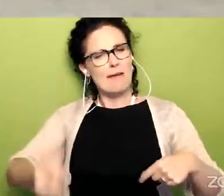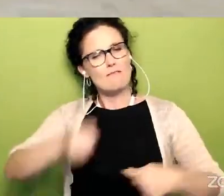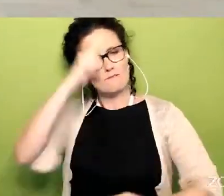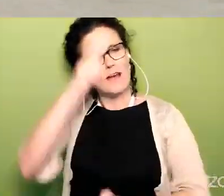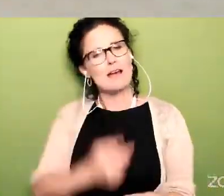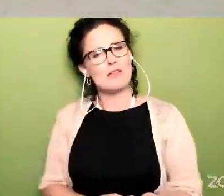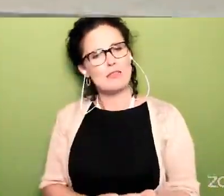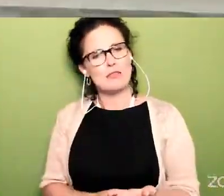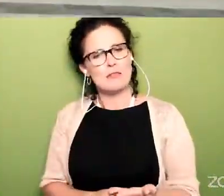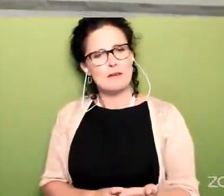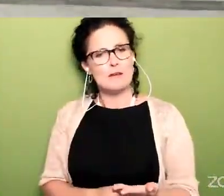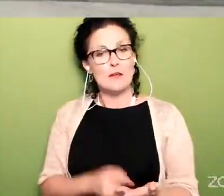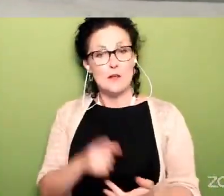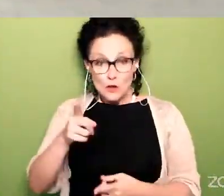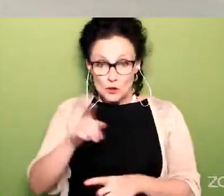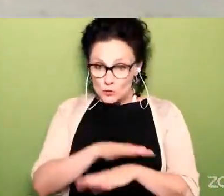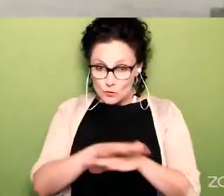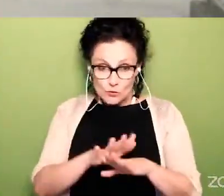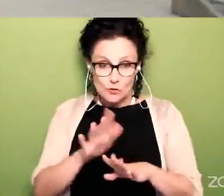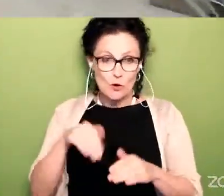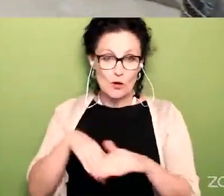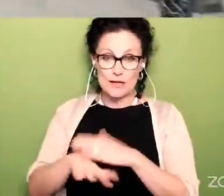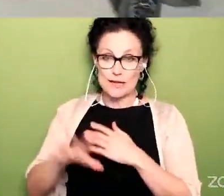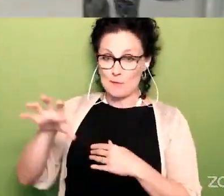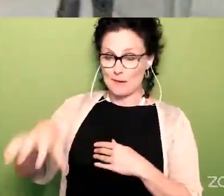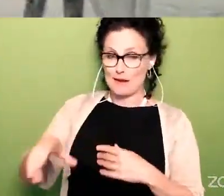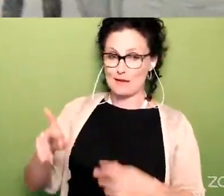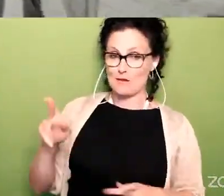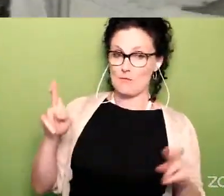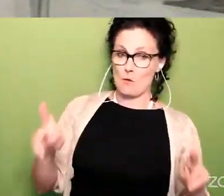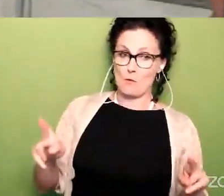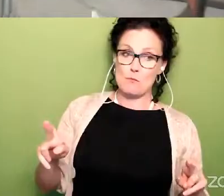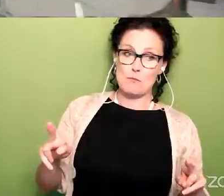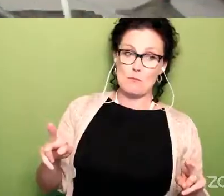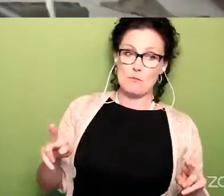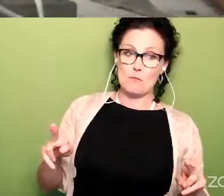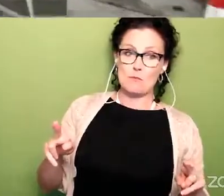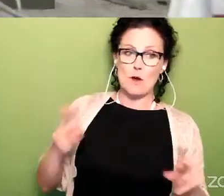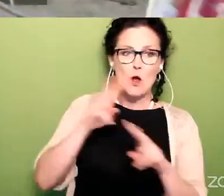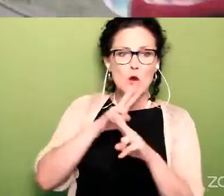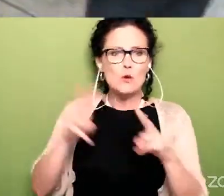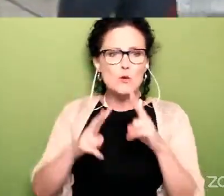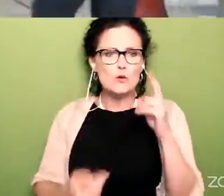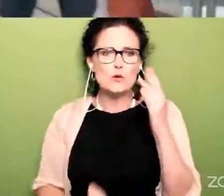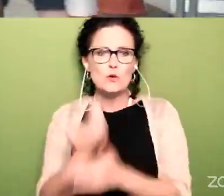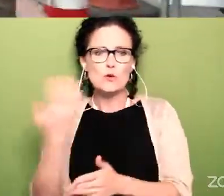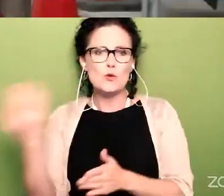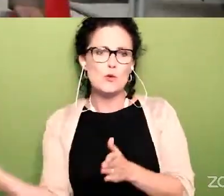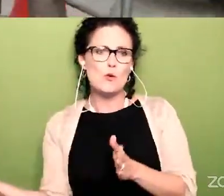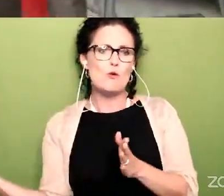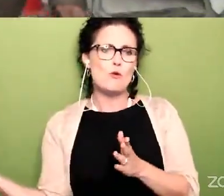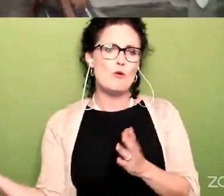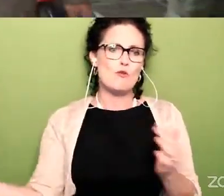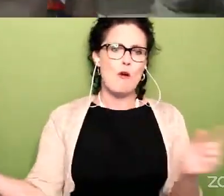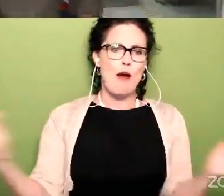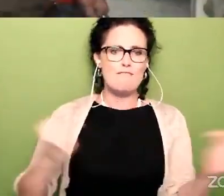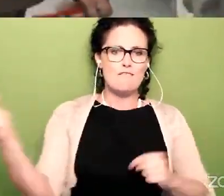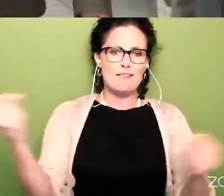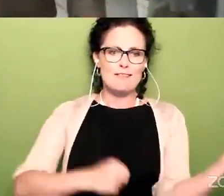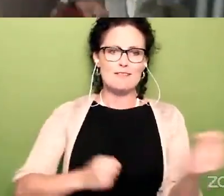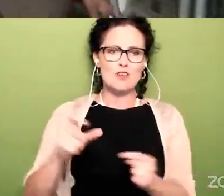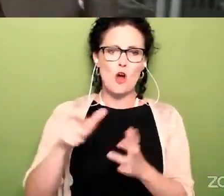अगर दुश्मन है